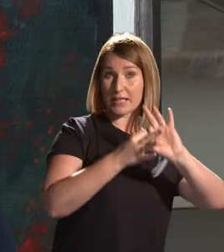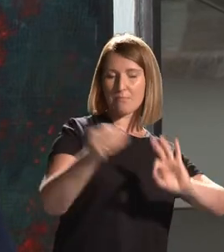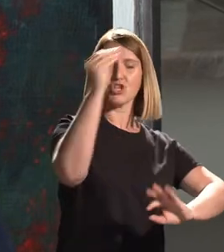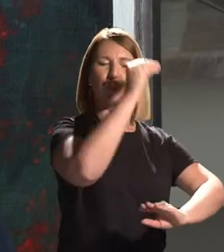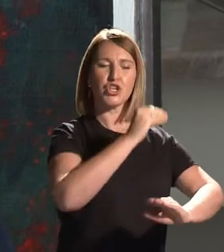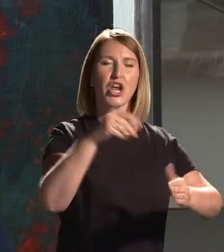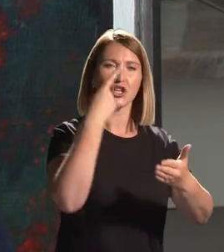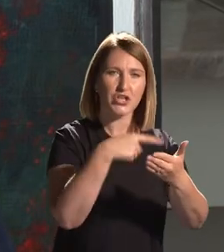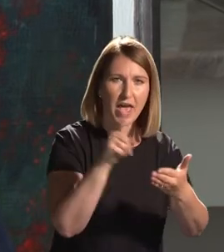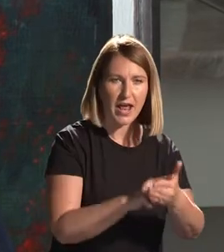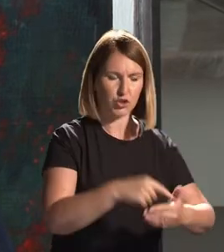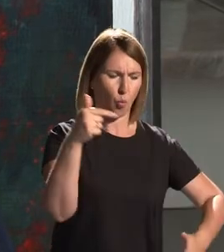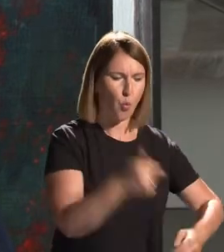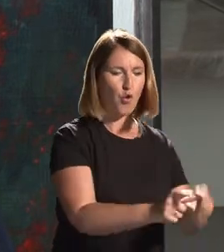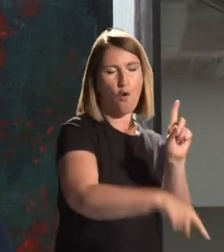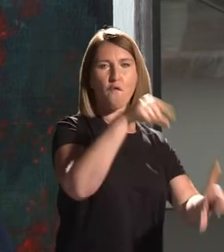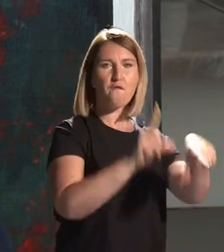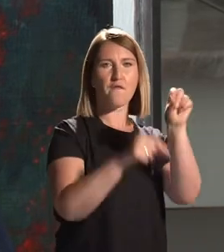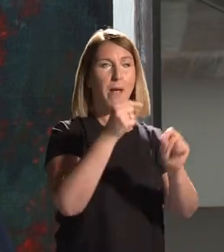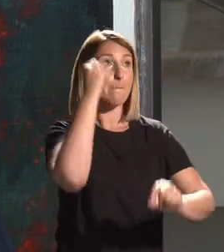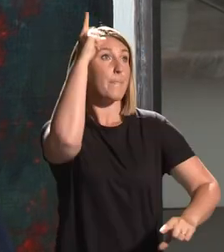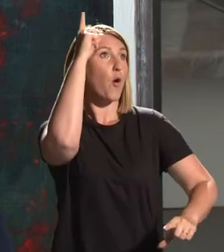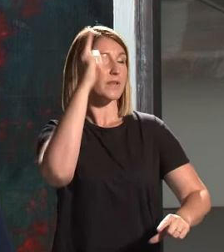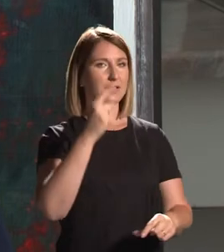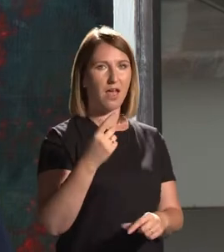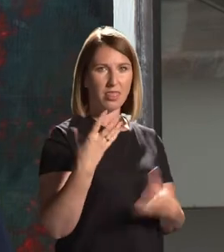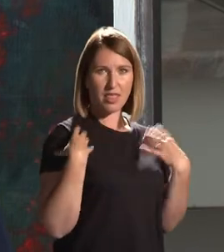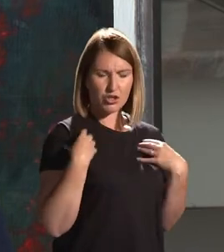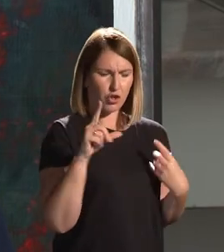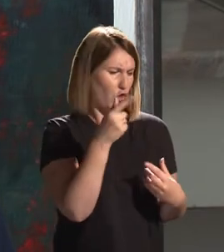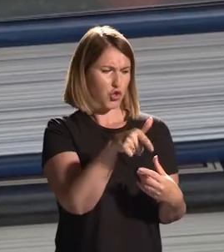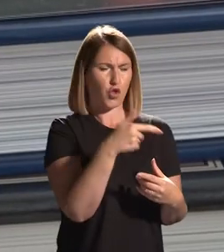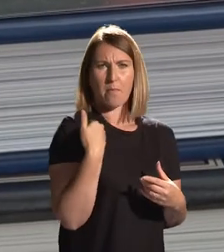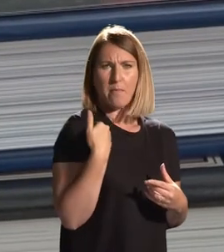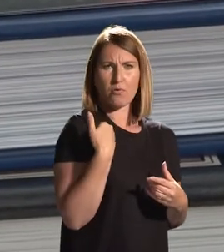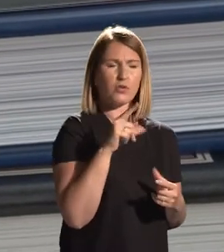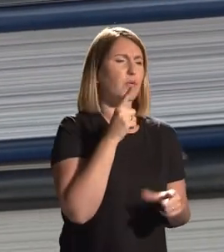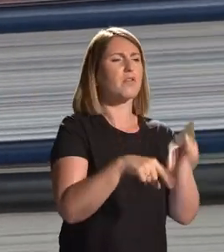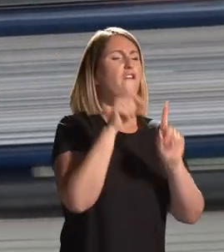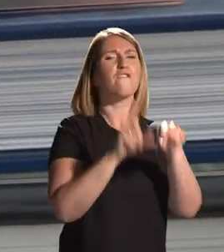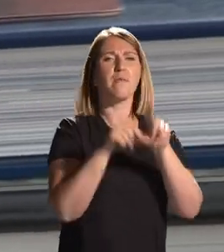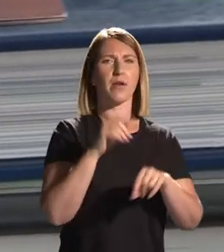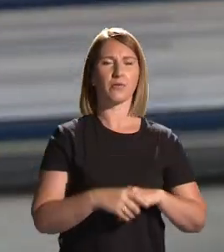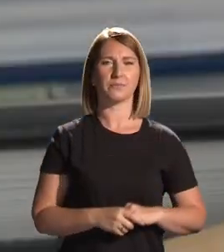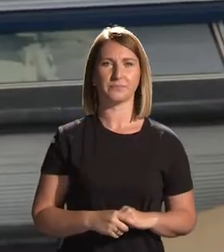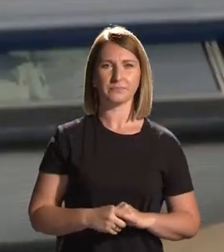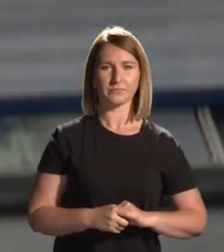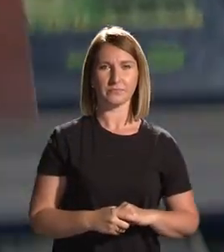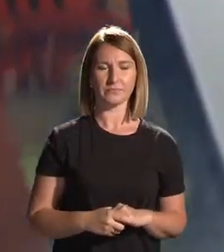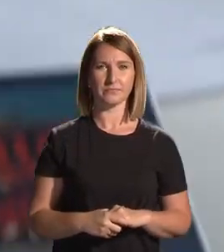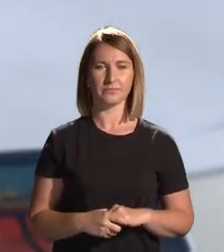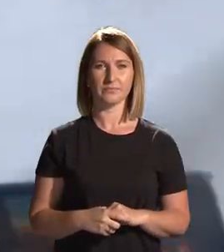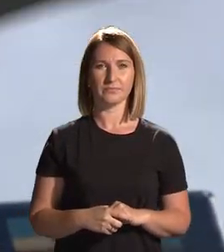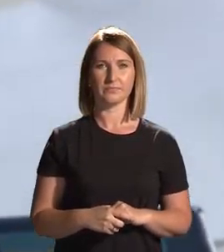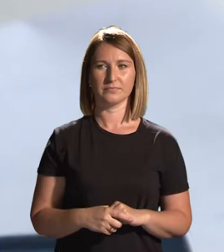dokonać wyboru swojej drogi artystycznej, swojej drogi życiowej, różniła się by wielce od tego, co